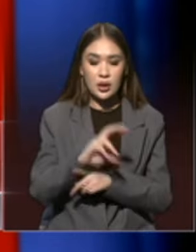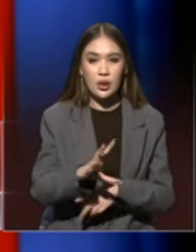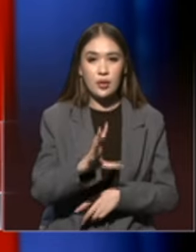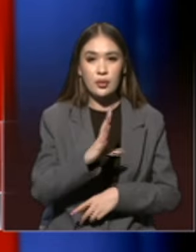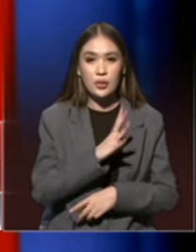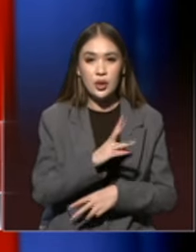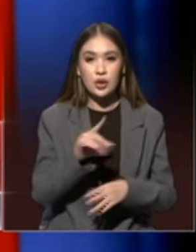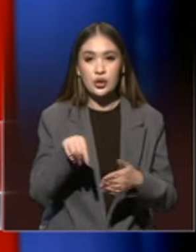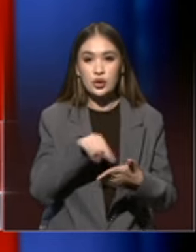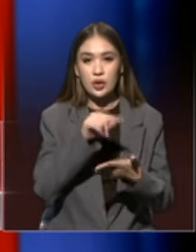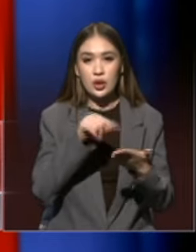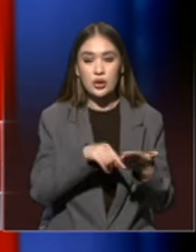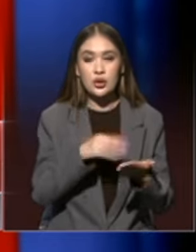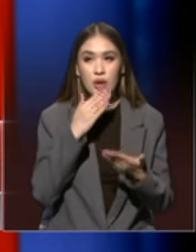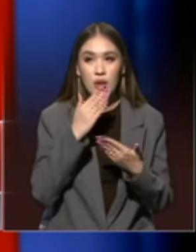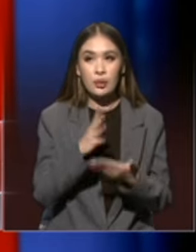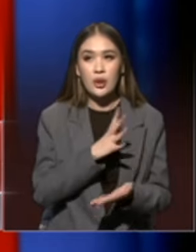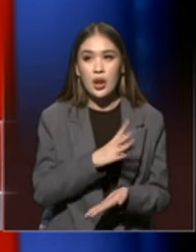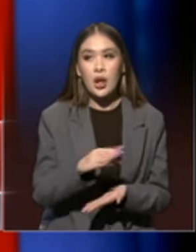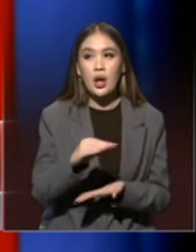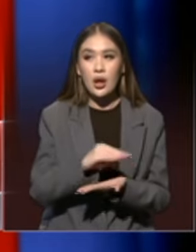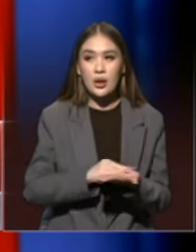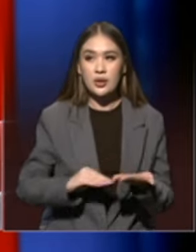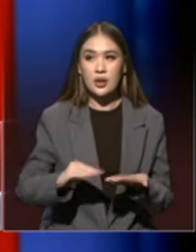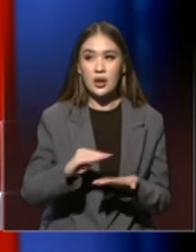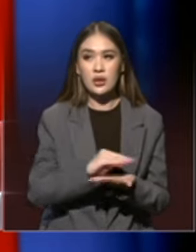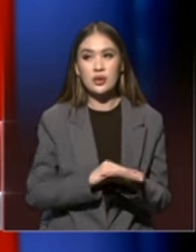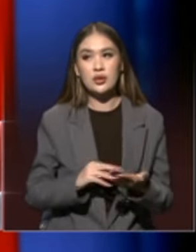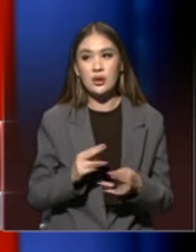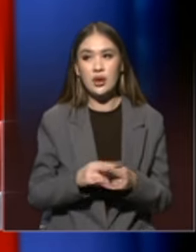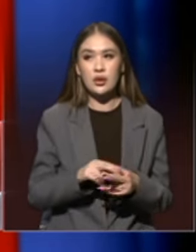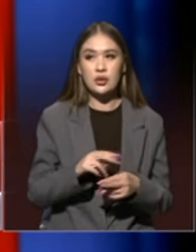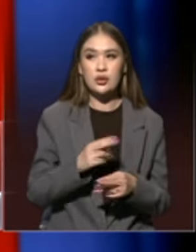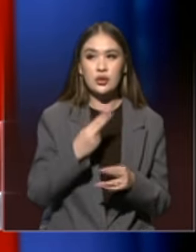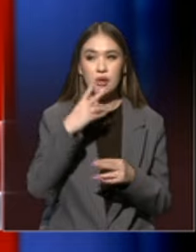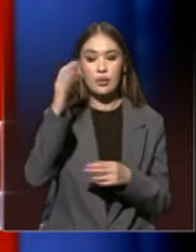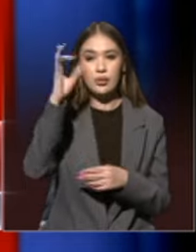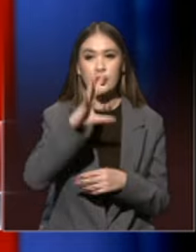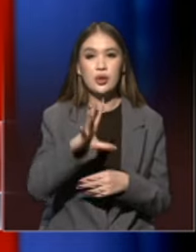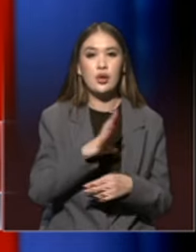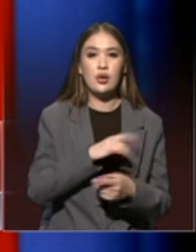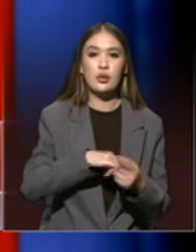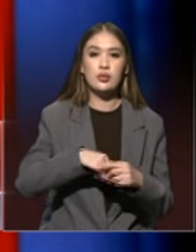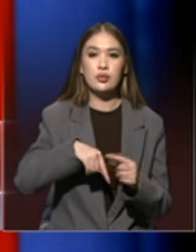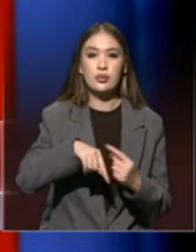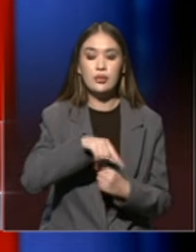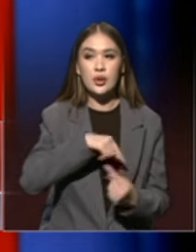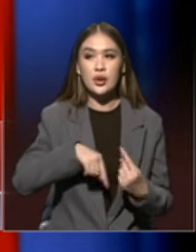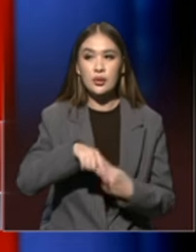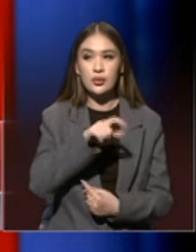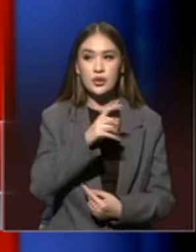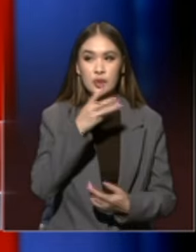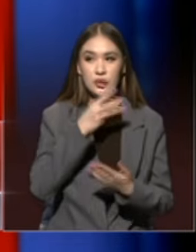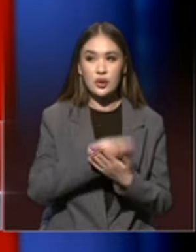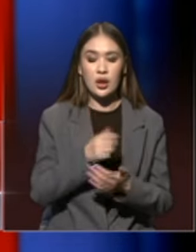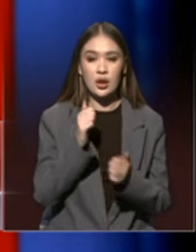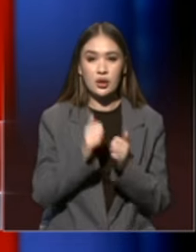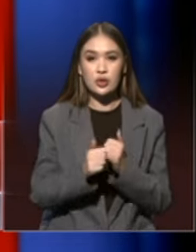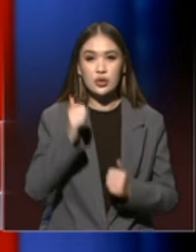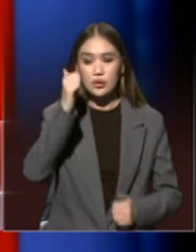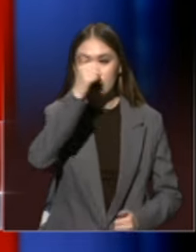де осы сұрақты қойдым. Бұл қайта-қайта бір бітпейтін, біреудің мүмкін жергілікті бір кәсіпкерлердің бір бизнес шар жыл сайын су шайып